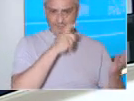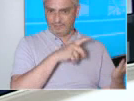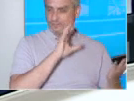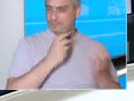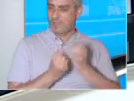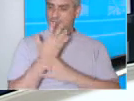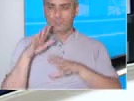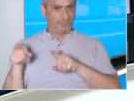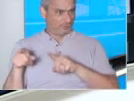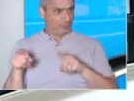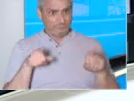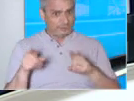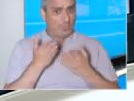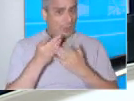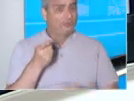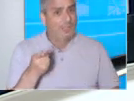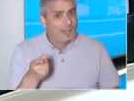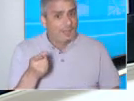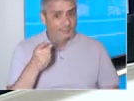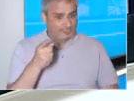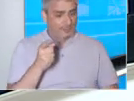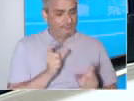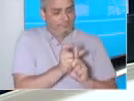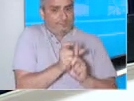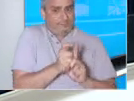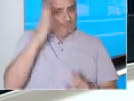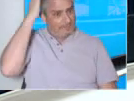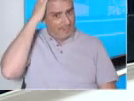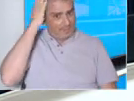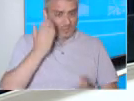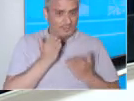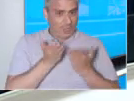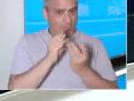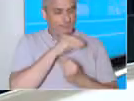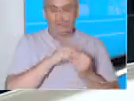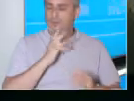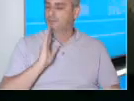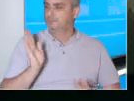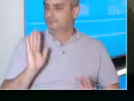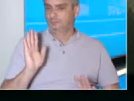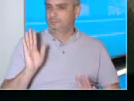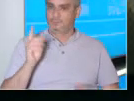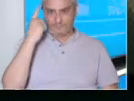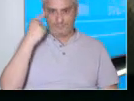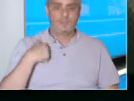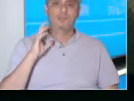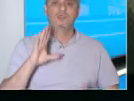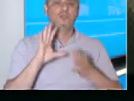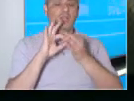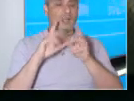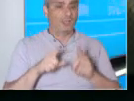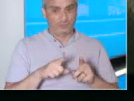לבין הקמת הממשלה? זה עוזר לכם? זה מסנדל את בנט? זה מסדר לכם את התמונה? לא, לדעתי יש קשר